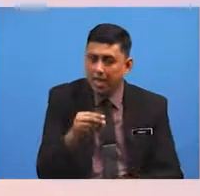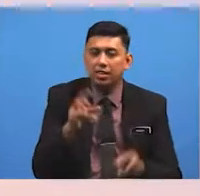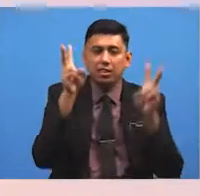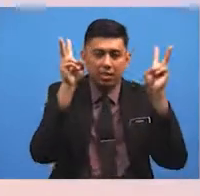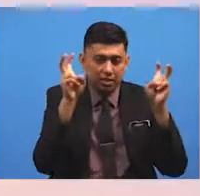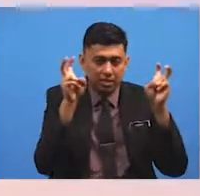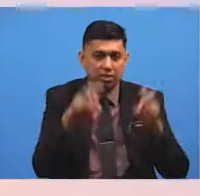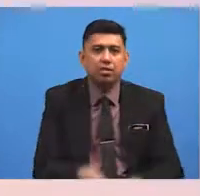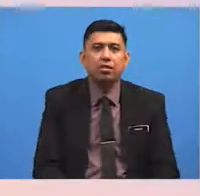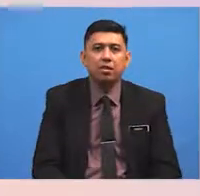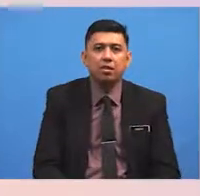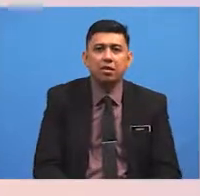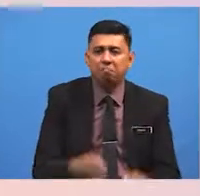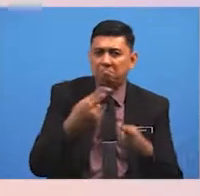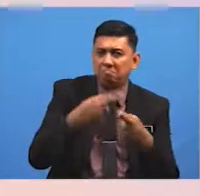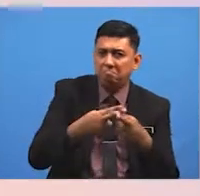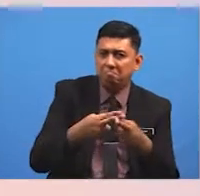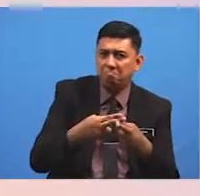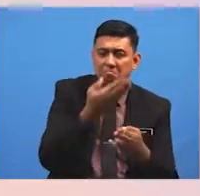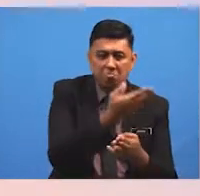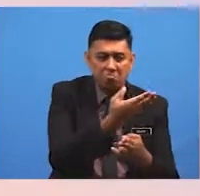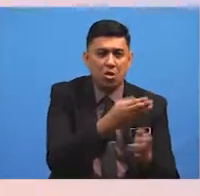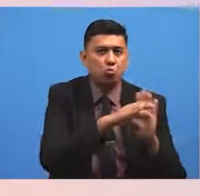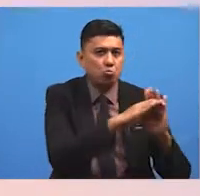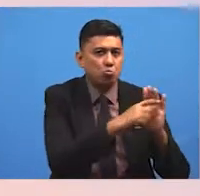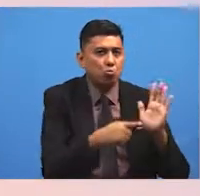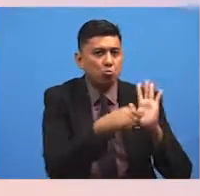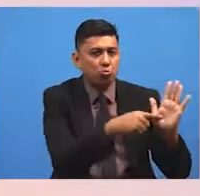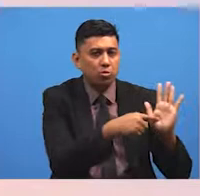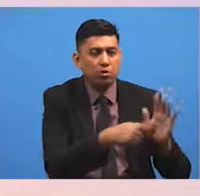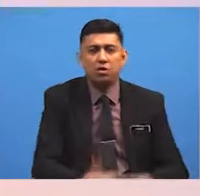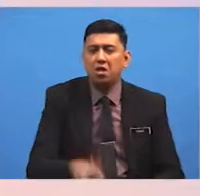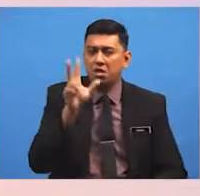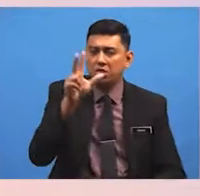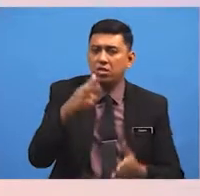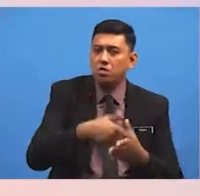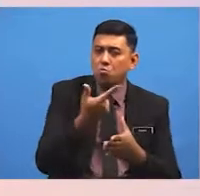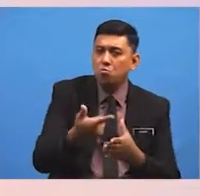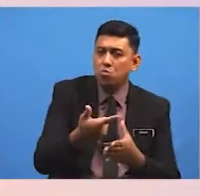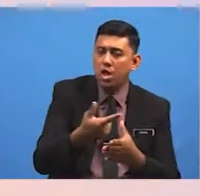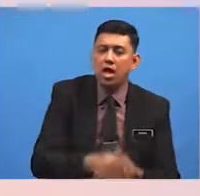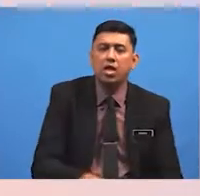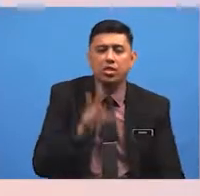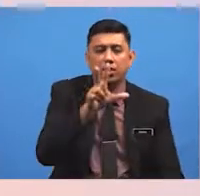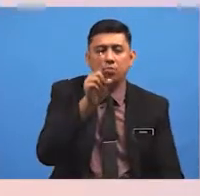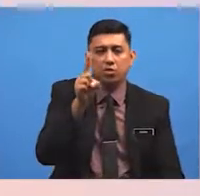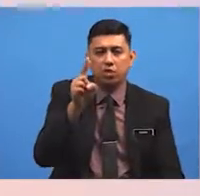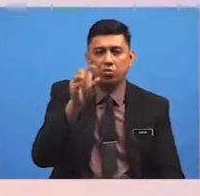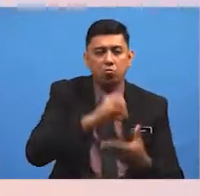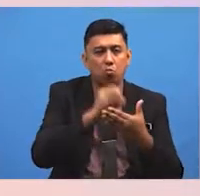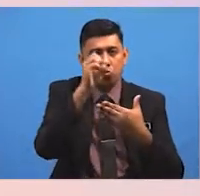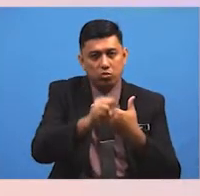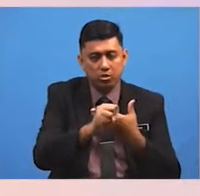butik Hamza belanjawan tunai bagi tiga bulan berakhir 31 ogos